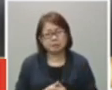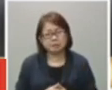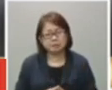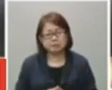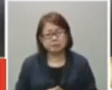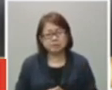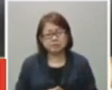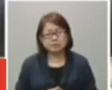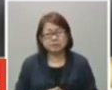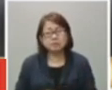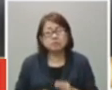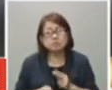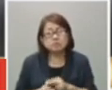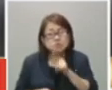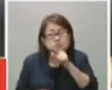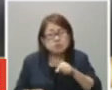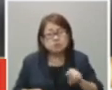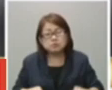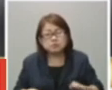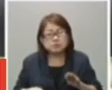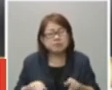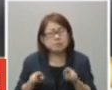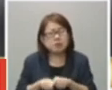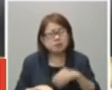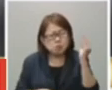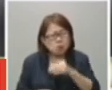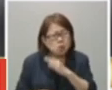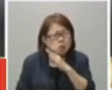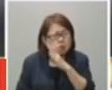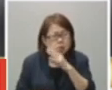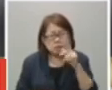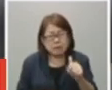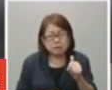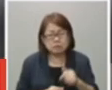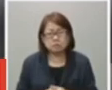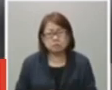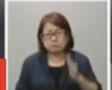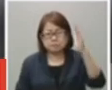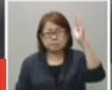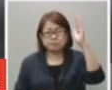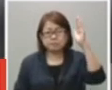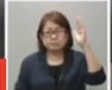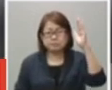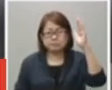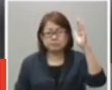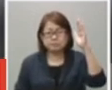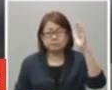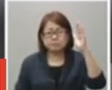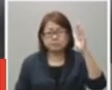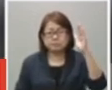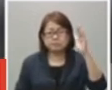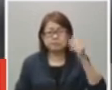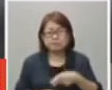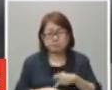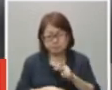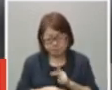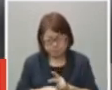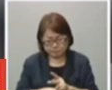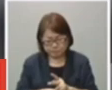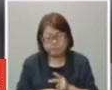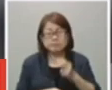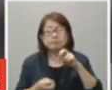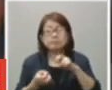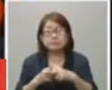ป็นตู่พินอคชิโอโกหกทำไม ท่านประธานครับ ท่านประธานที่เคารพครับวิก